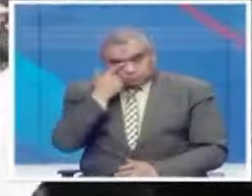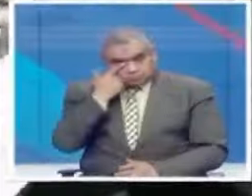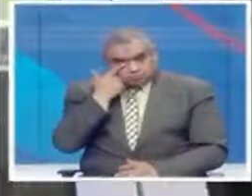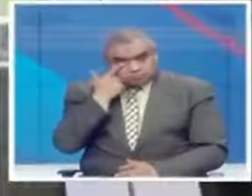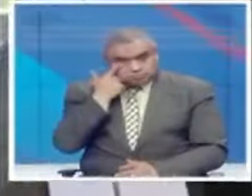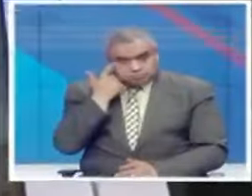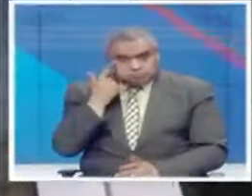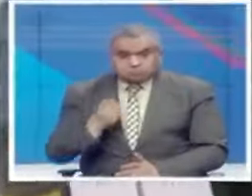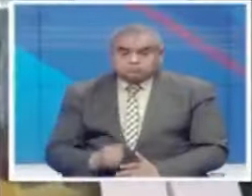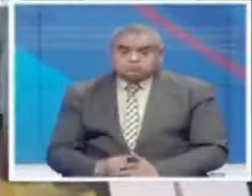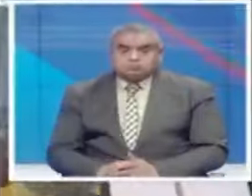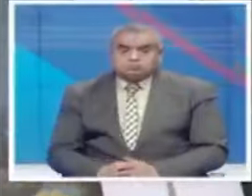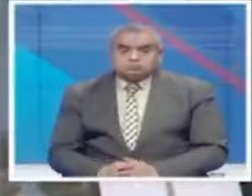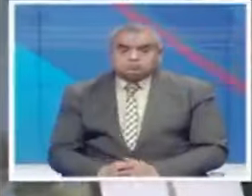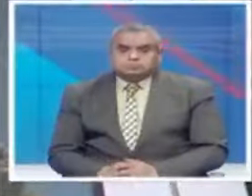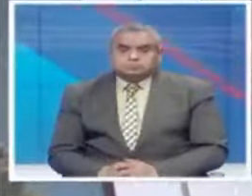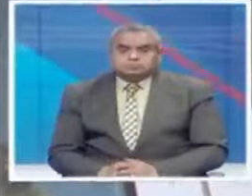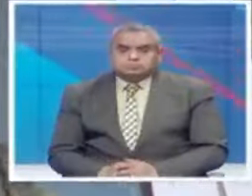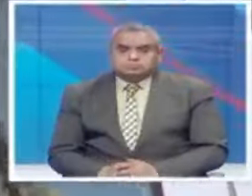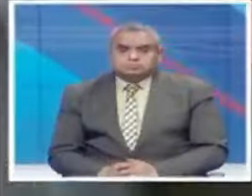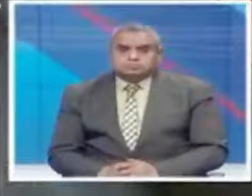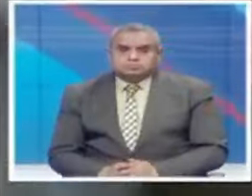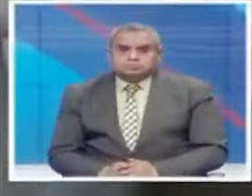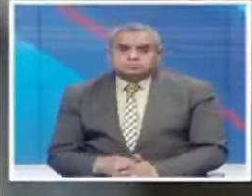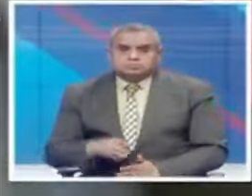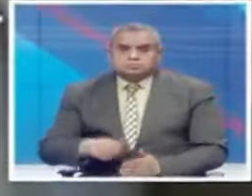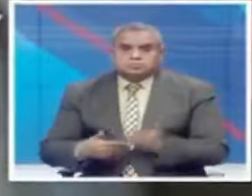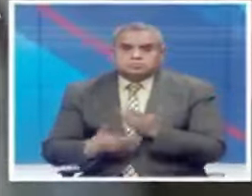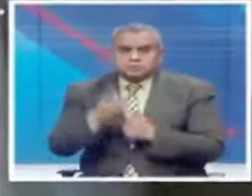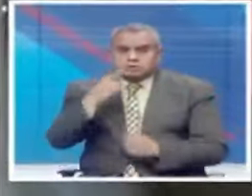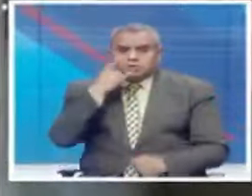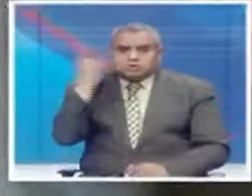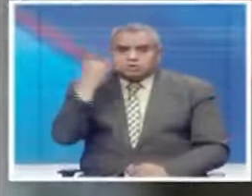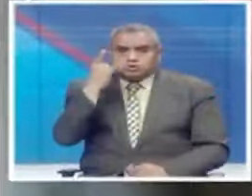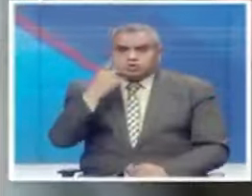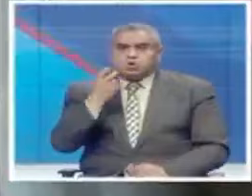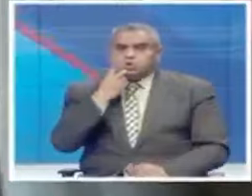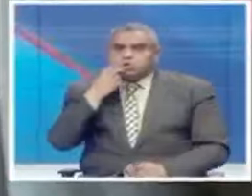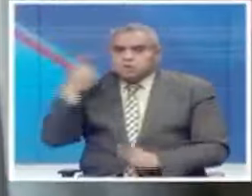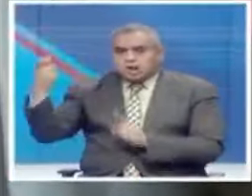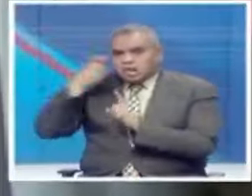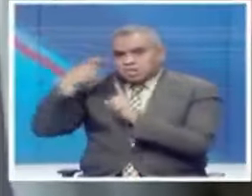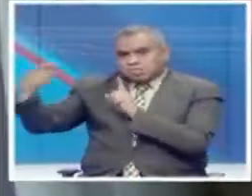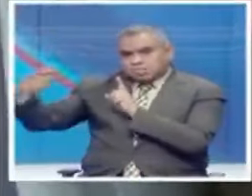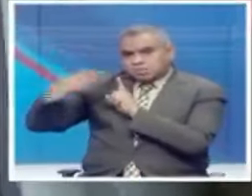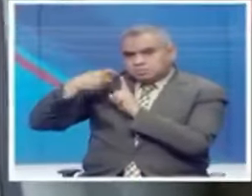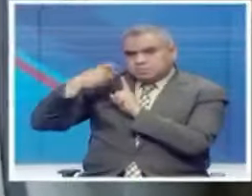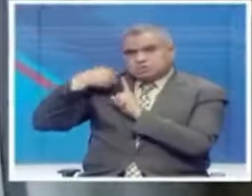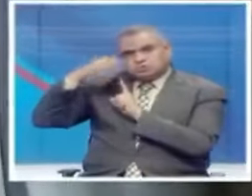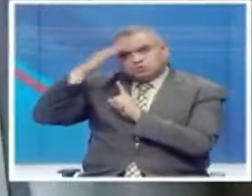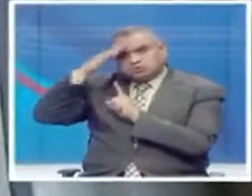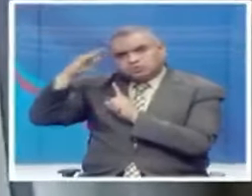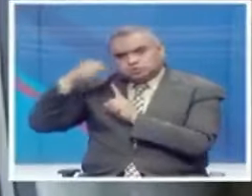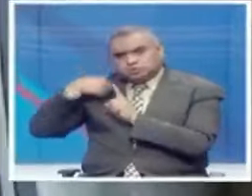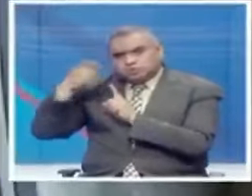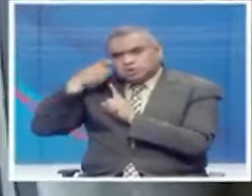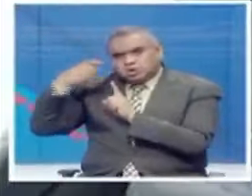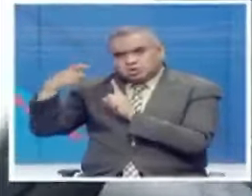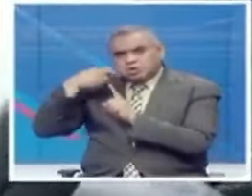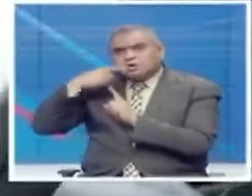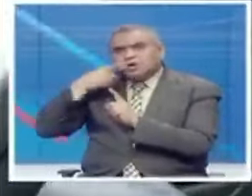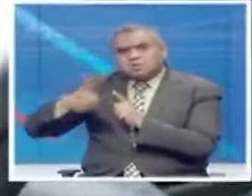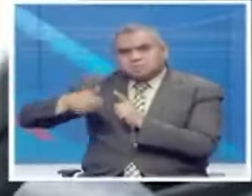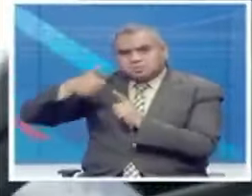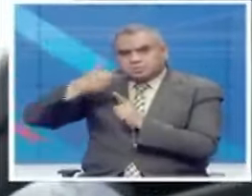بيسلم رايه الجيل. حسيت نفسي الشرطه احسن ناس، وهم اللي حامينا، وربنا يبارك فيهم يا رب، ودايما من نصر